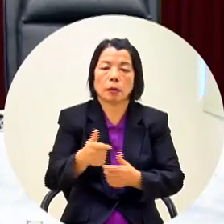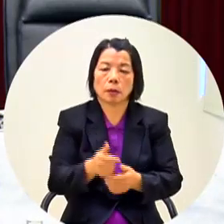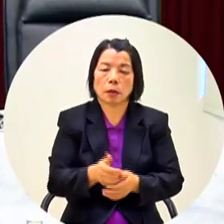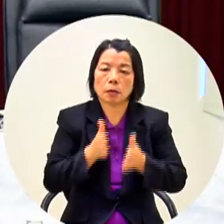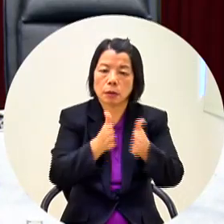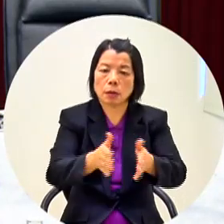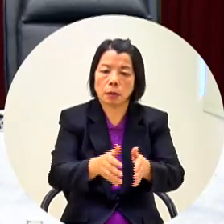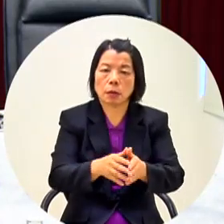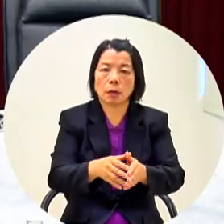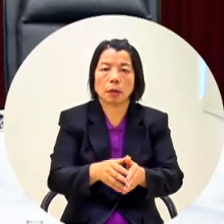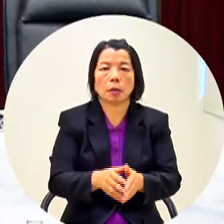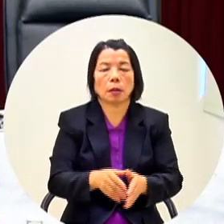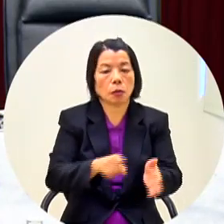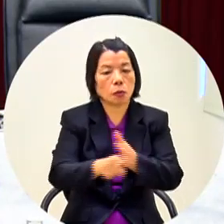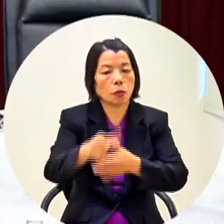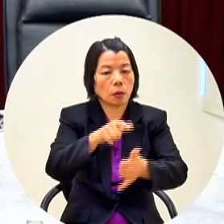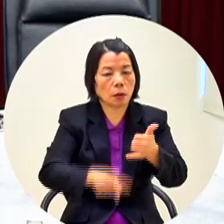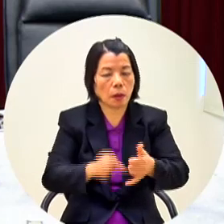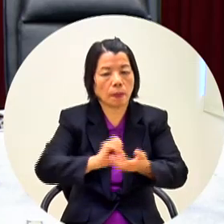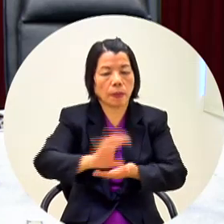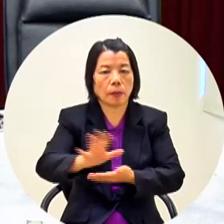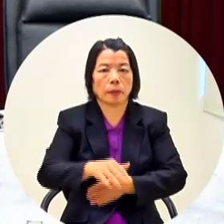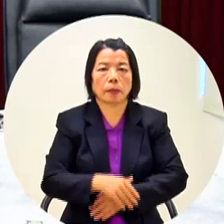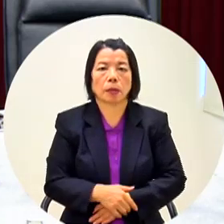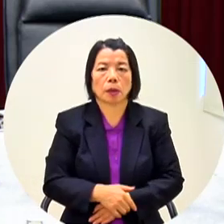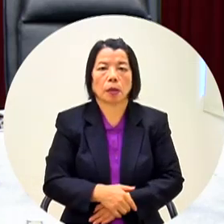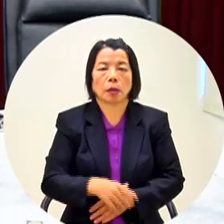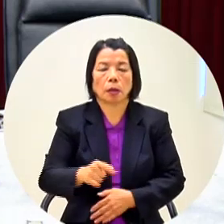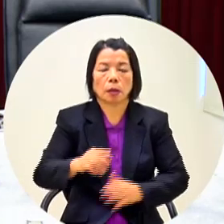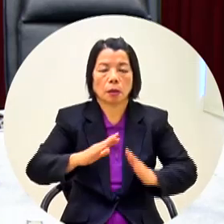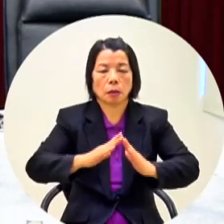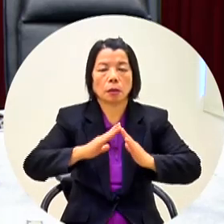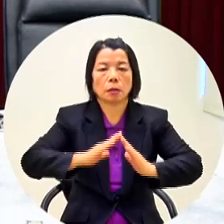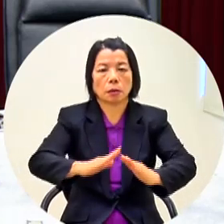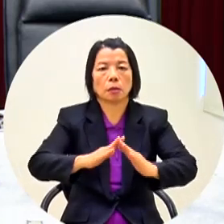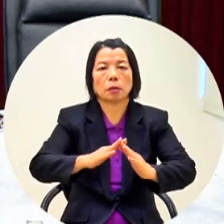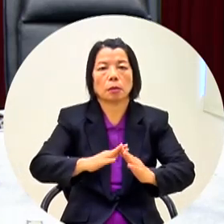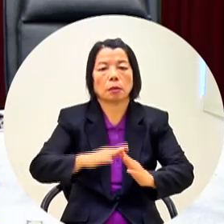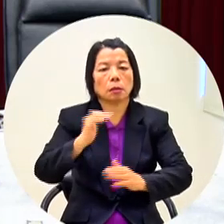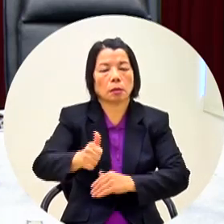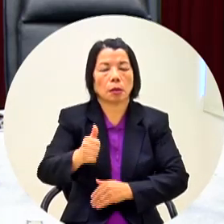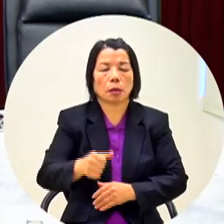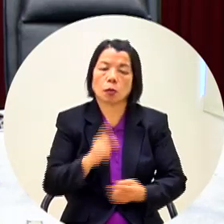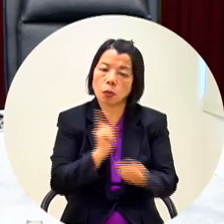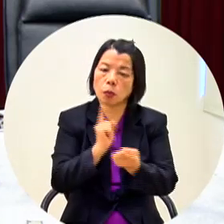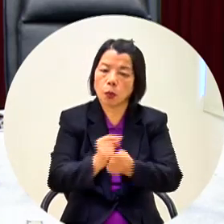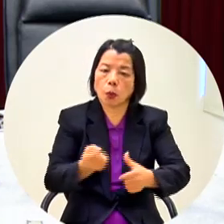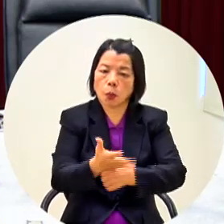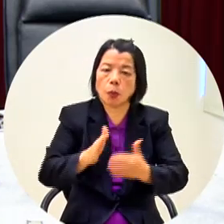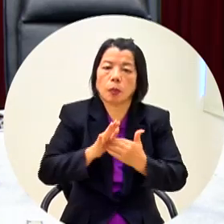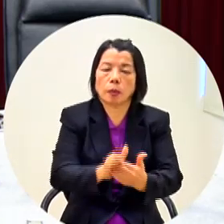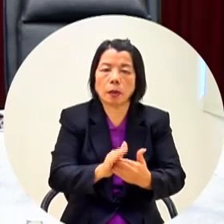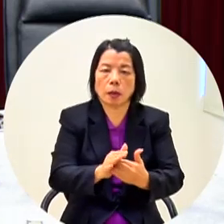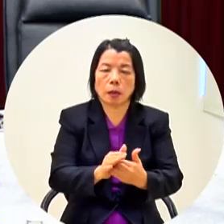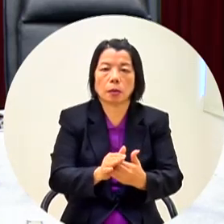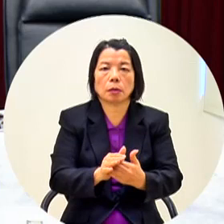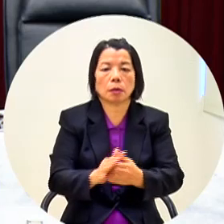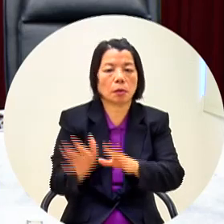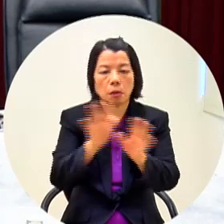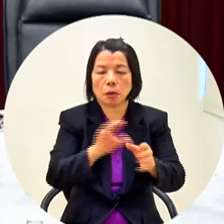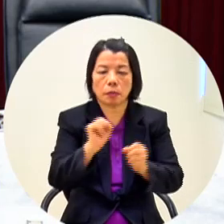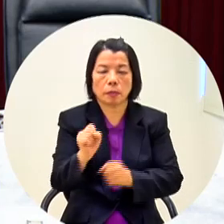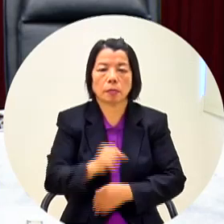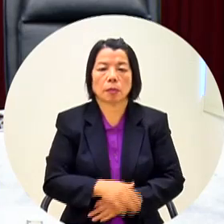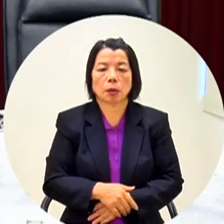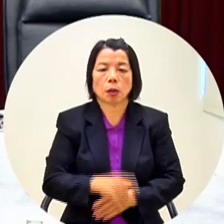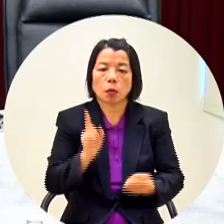案报告做询问。 主席，这个跟疫情非常有关系。只要投开票所越少，人口群